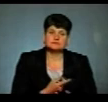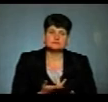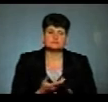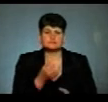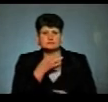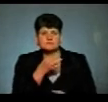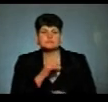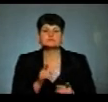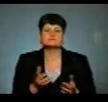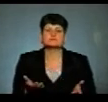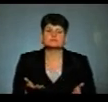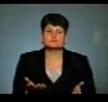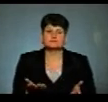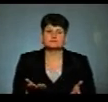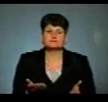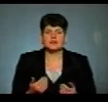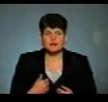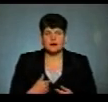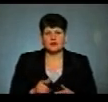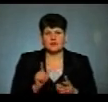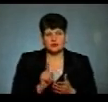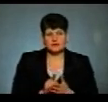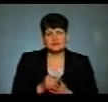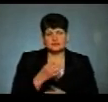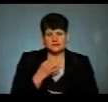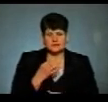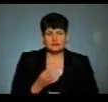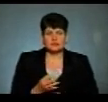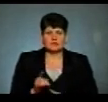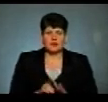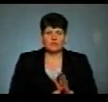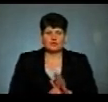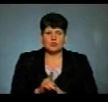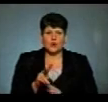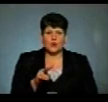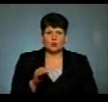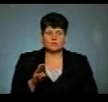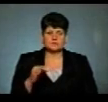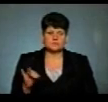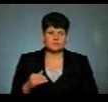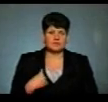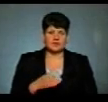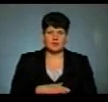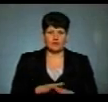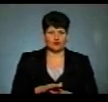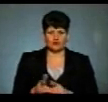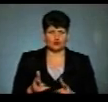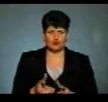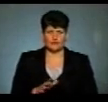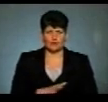можливо? Я мушу признати, що на початку лютого ми не зовсім були готові